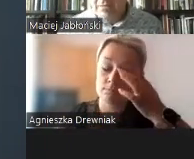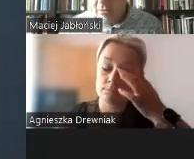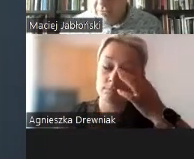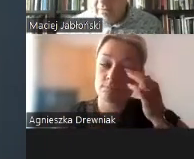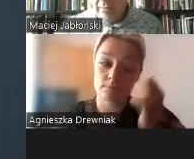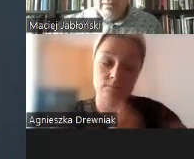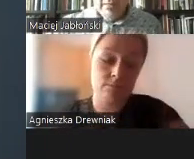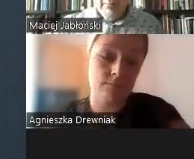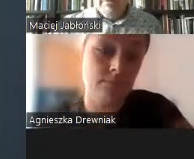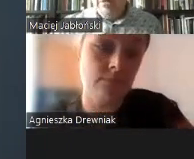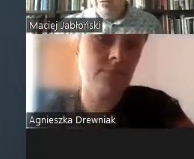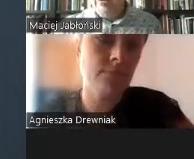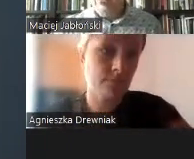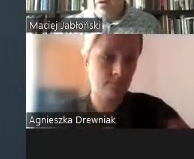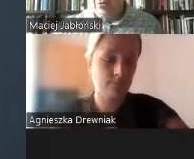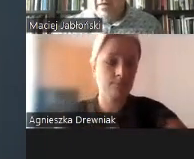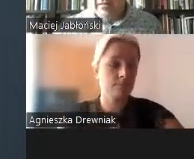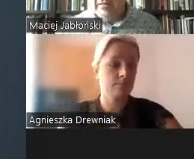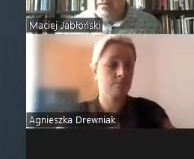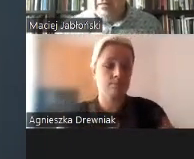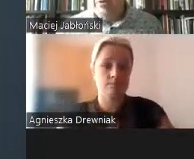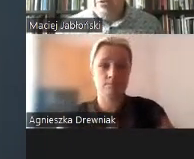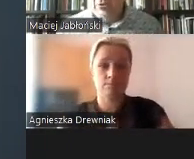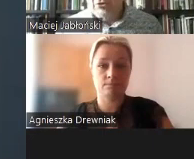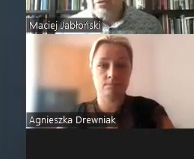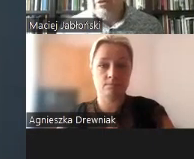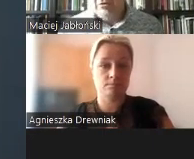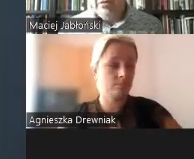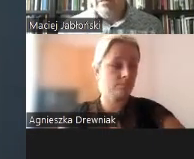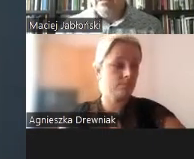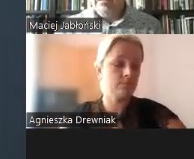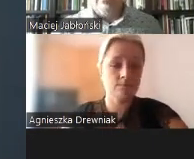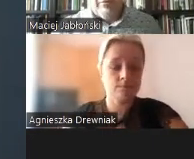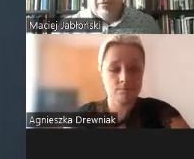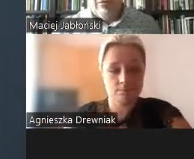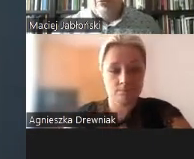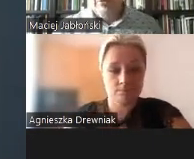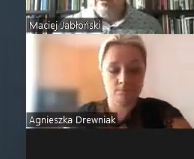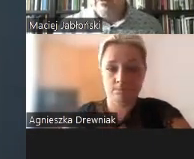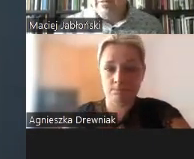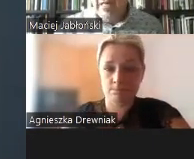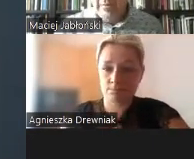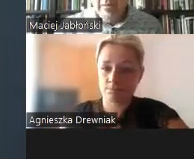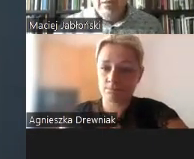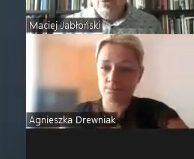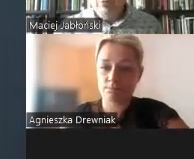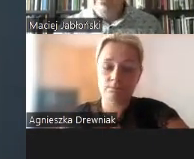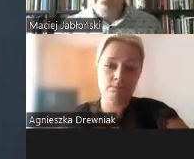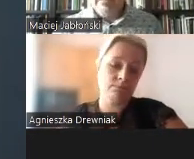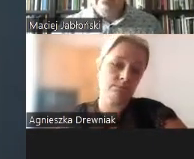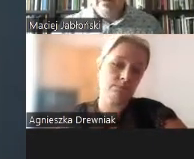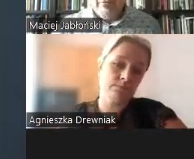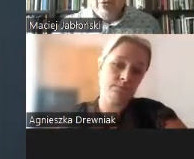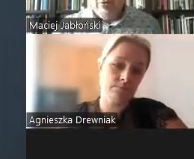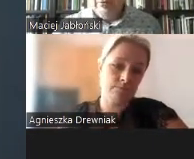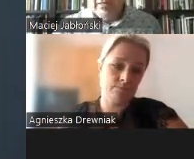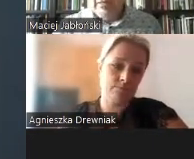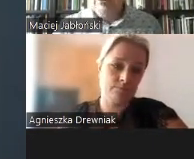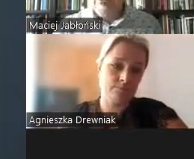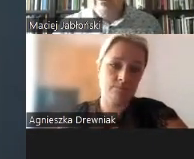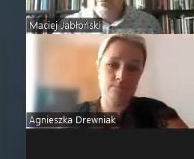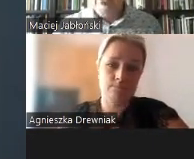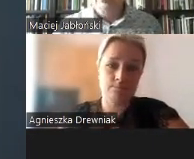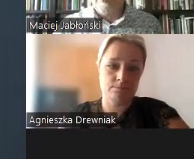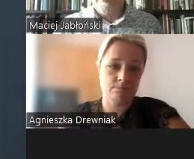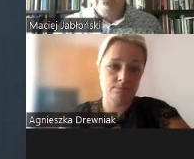Zarządzanie kryzysowe jakby zweryfikowało nas, brak umiejętności zarządzania kryzysowego i różnymi sytuacjami, COVID nas zweryfikował, tak?